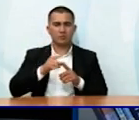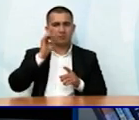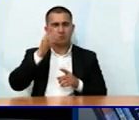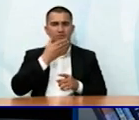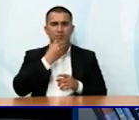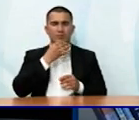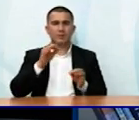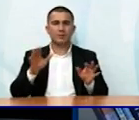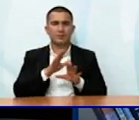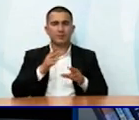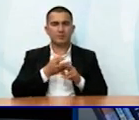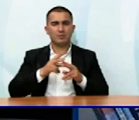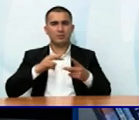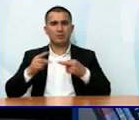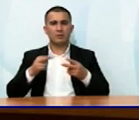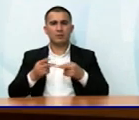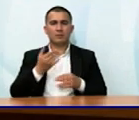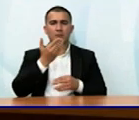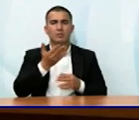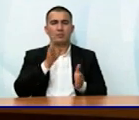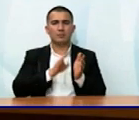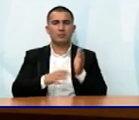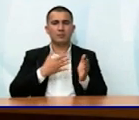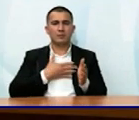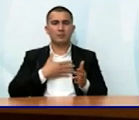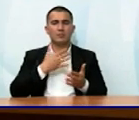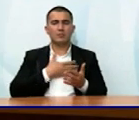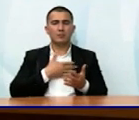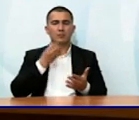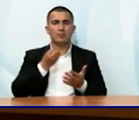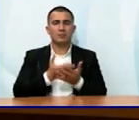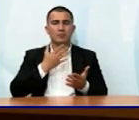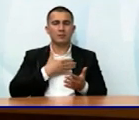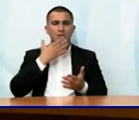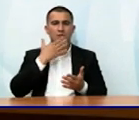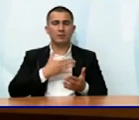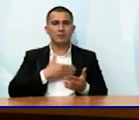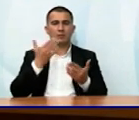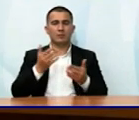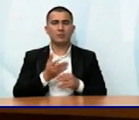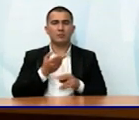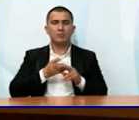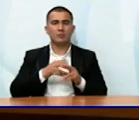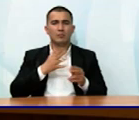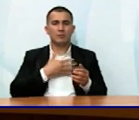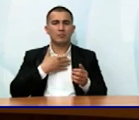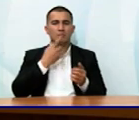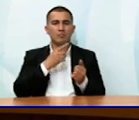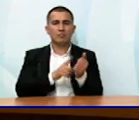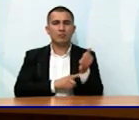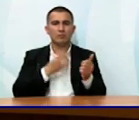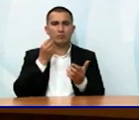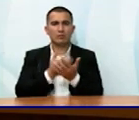hattoki qo'shiq qilingan bu g'azal Sen san sevarim, xoh inon, xoh inonma. Qondur jigarim, xoh